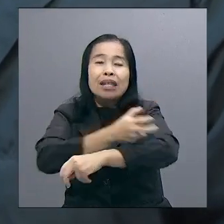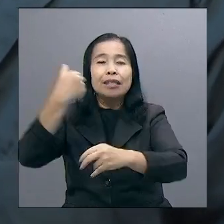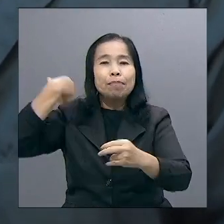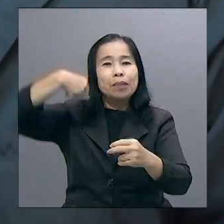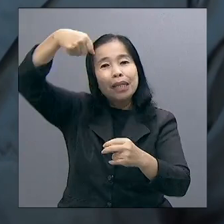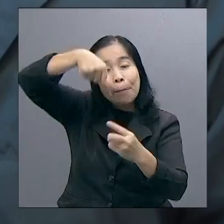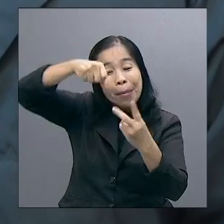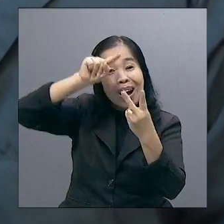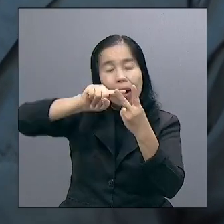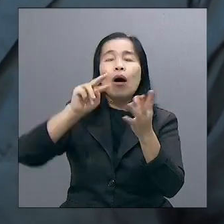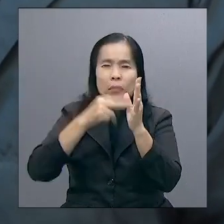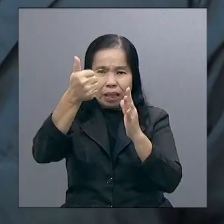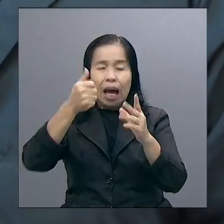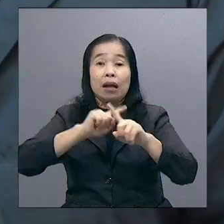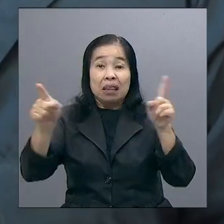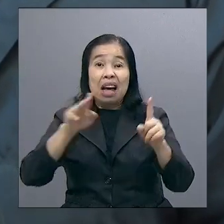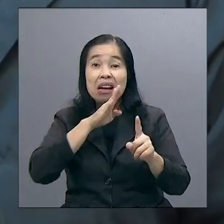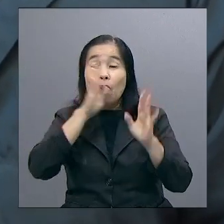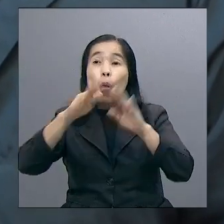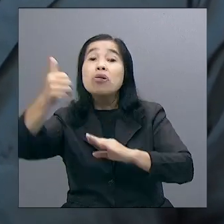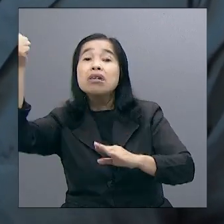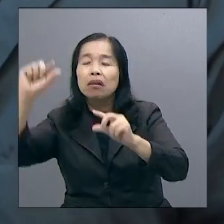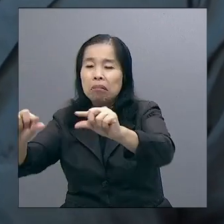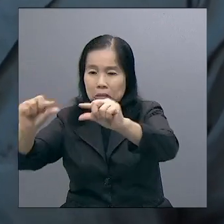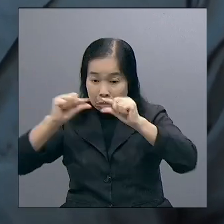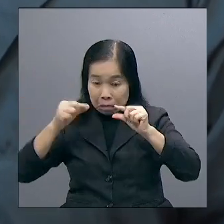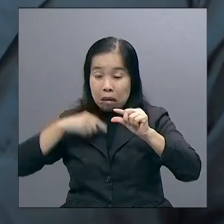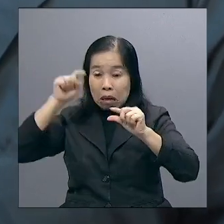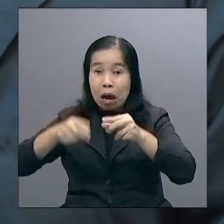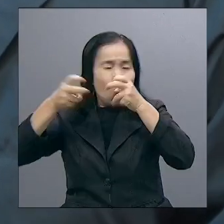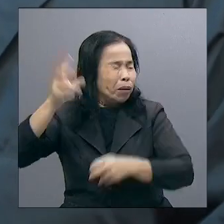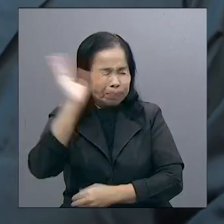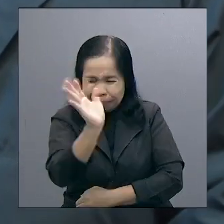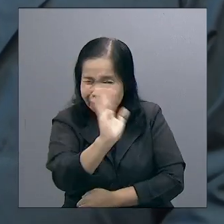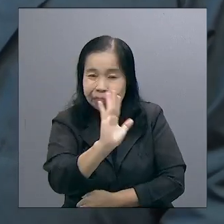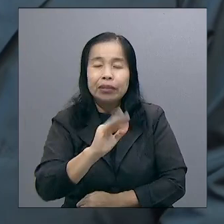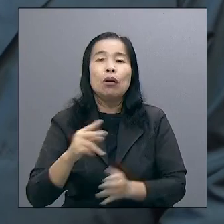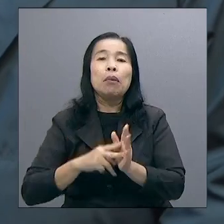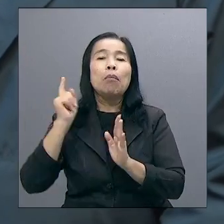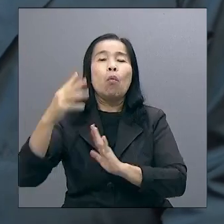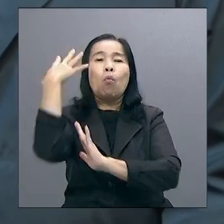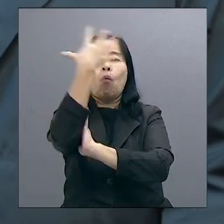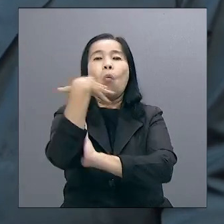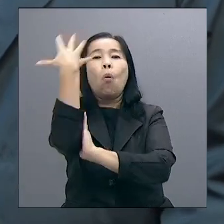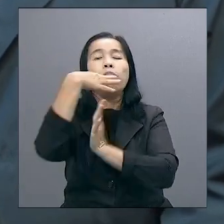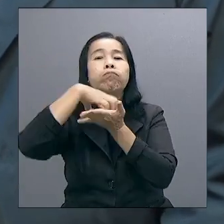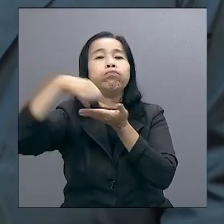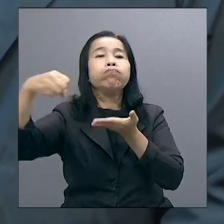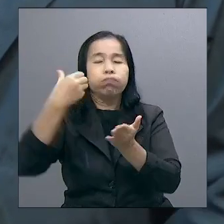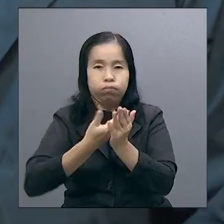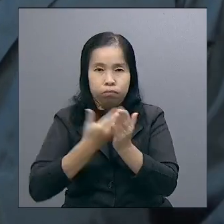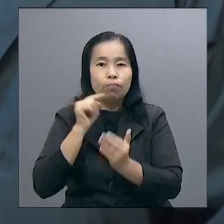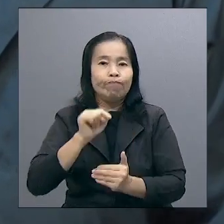ชกชวนส่งลกมาให้ก็อยไปโหดนะครัเพตนี้มเปชองทางทคนล้ายใช้ malware ในการเขาพคุมเครื่อง